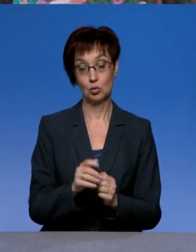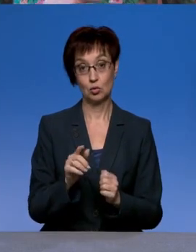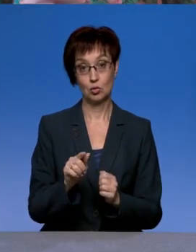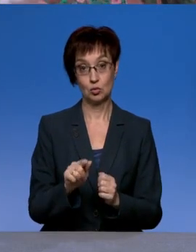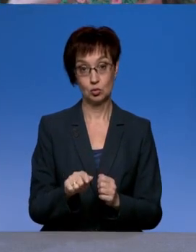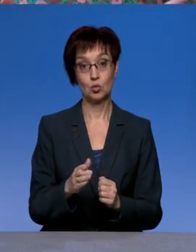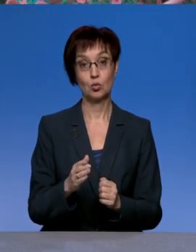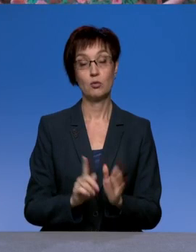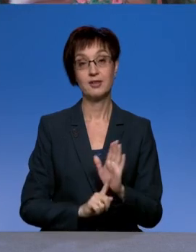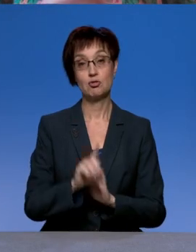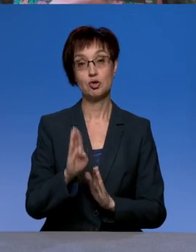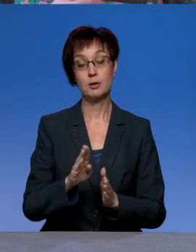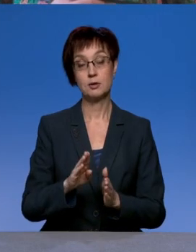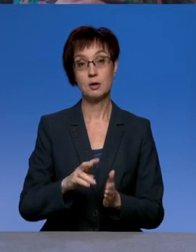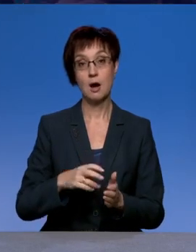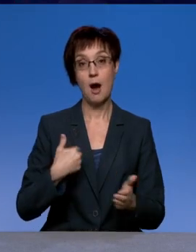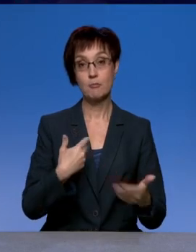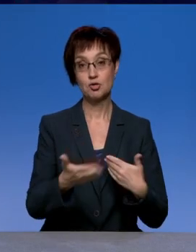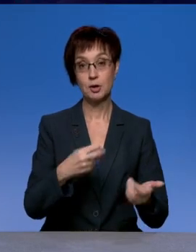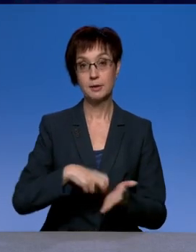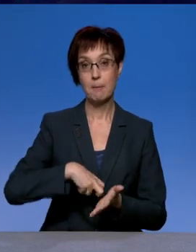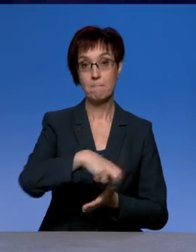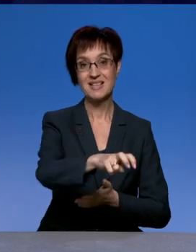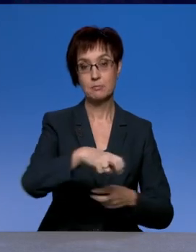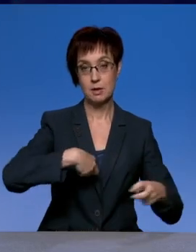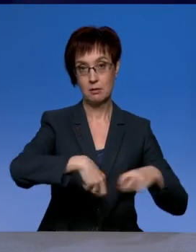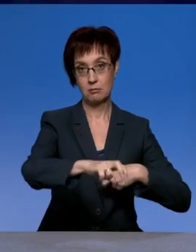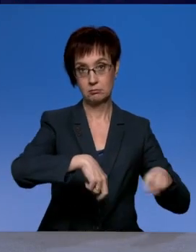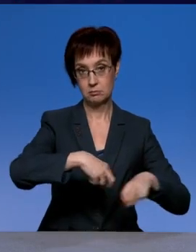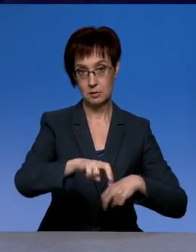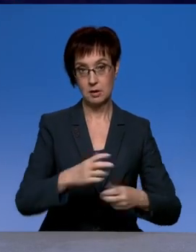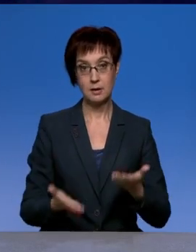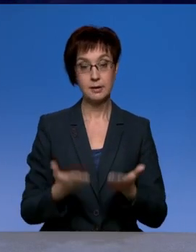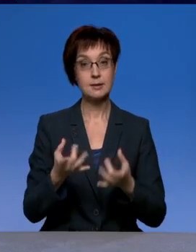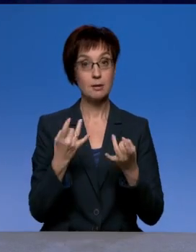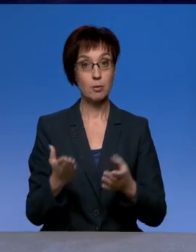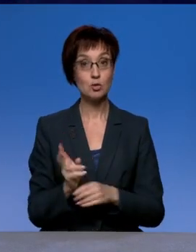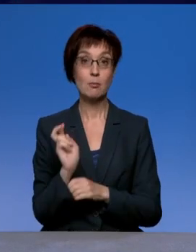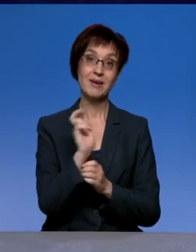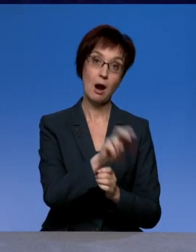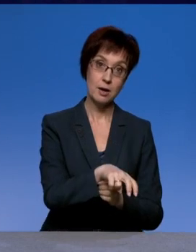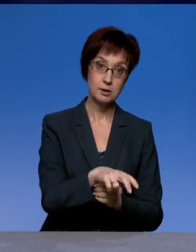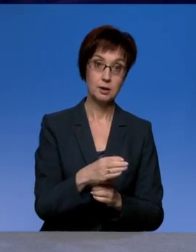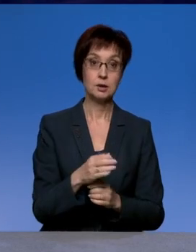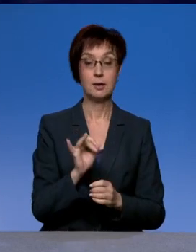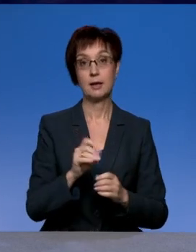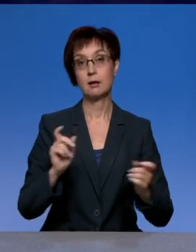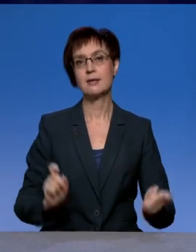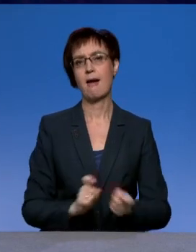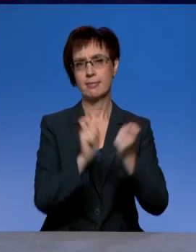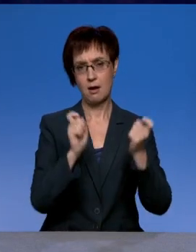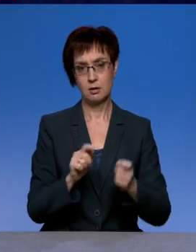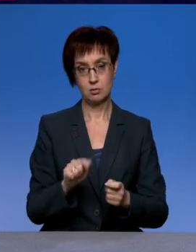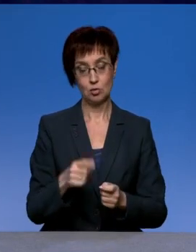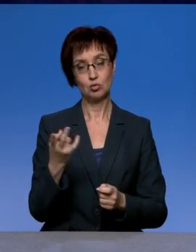письменное общение с аппаратом судебных приставов. Потому что если просто приходить... То есть писать претензии. Скандалить, да, писать, конечно,